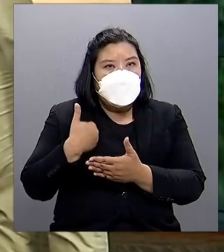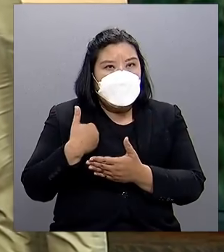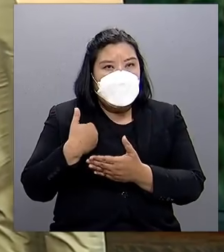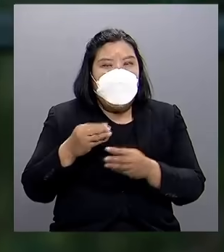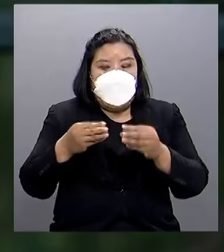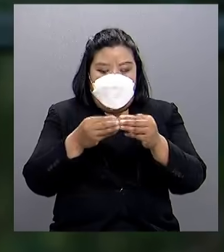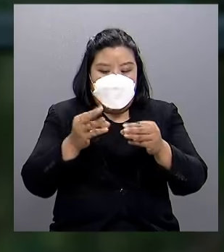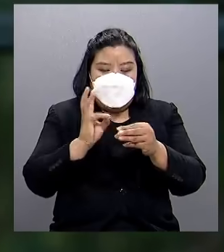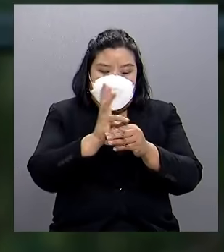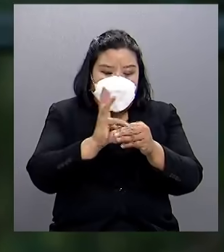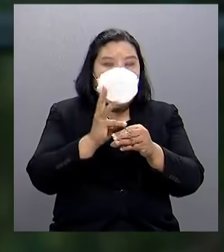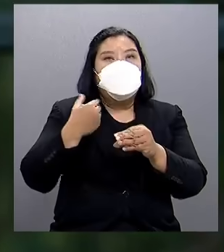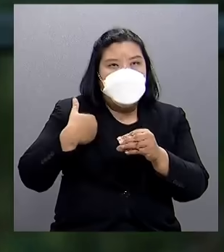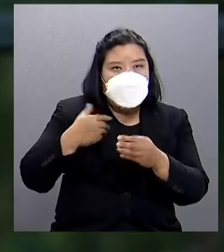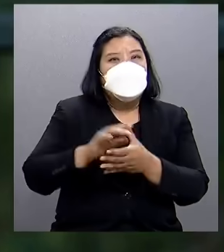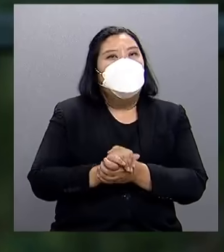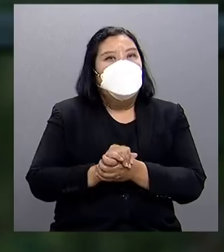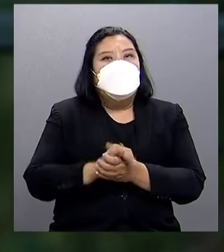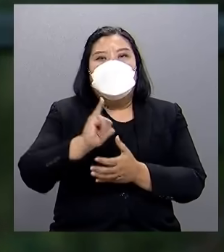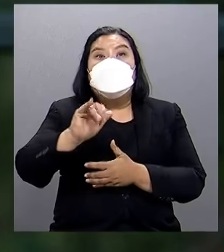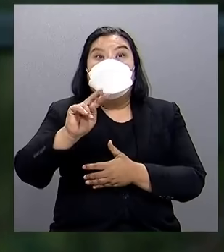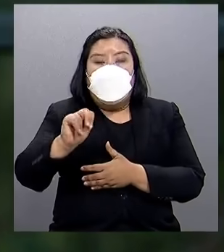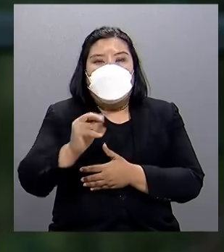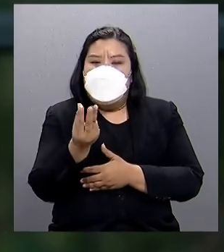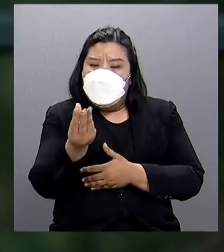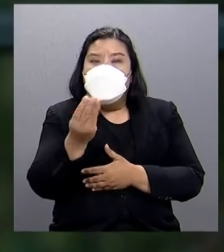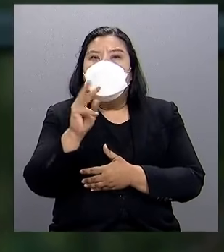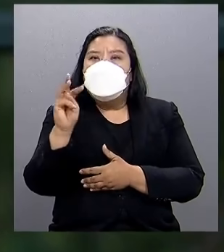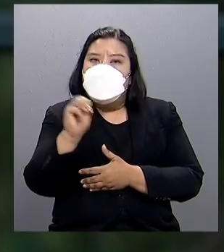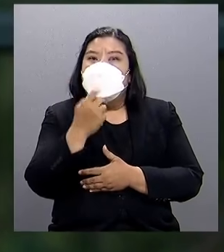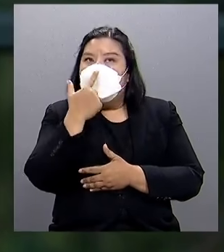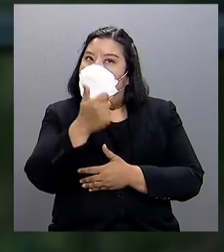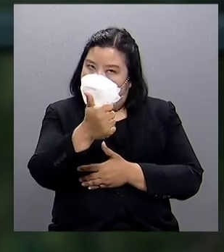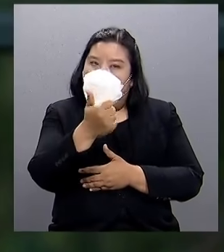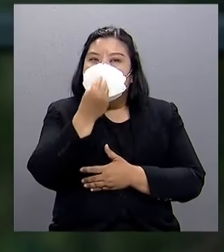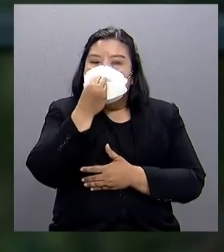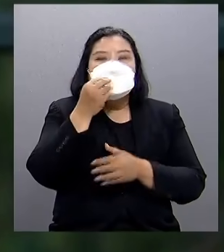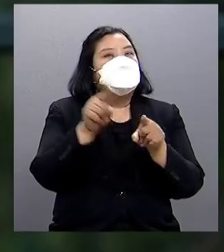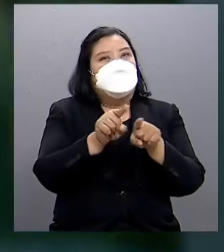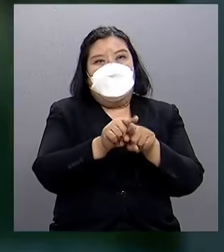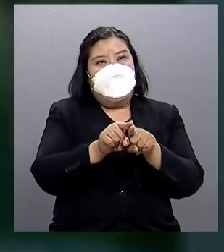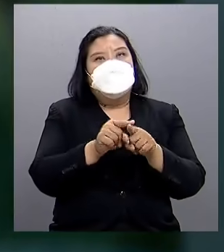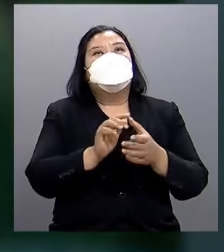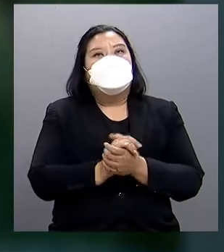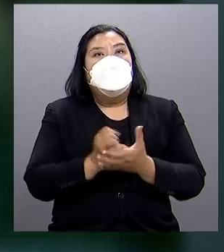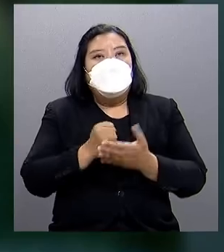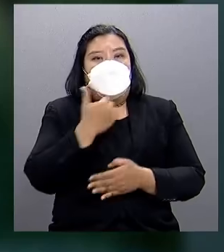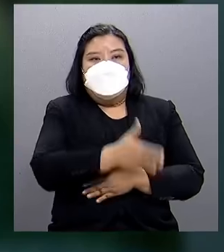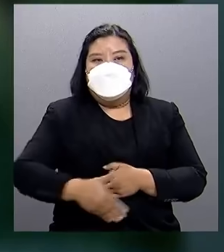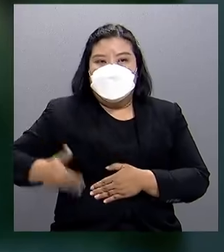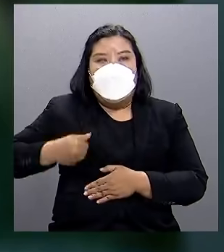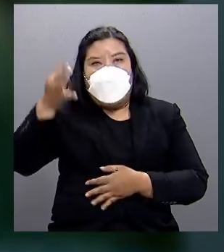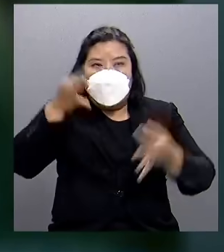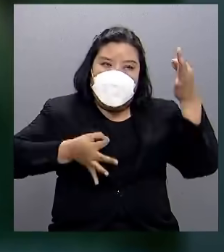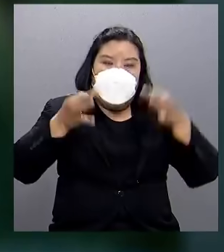อะไรที่มันแบบว่าเข้าถึงได้ง่ายหน่อยนะครับแต่ว่าคงคุณค่าแล้วก็ได้ประโยชน์นะครับสำหรับร่างกายเช่นกัน วันนี้ต้องขอบคุณผู้ช่วยศาสต